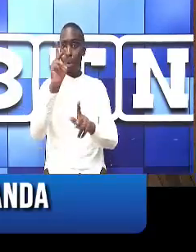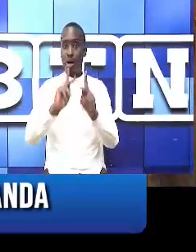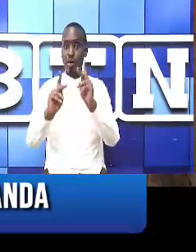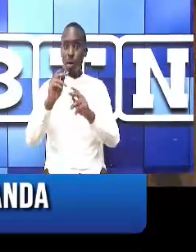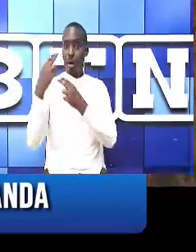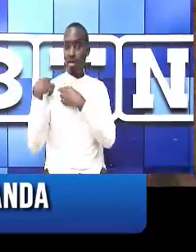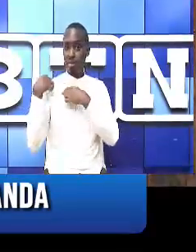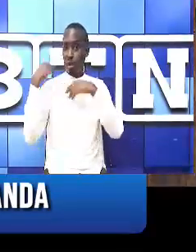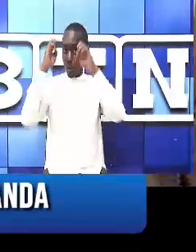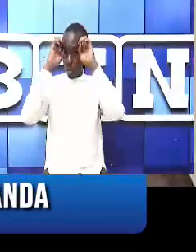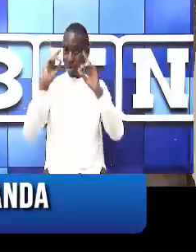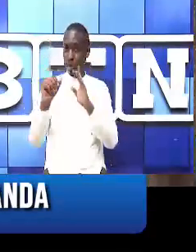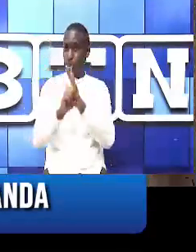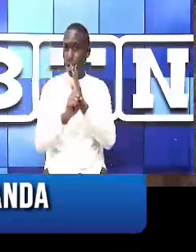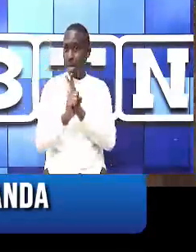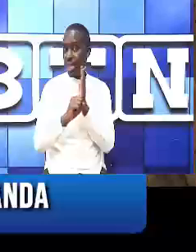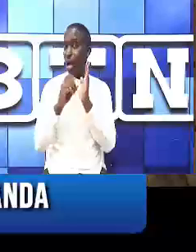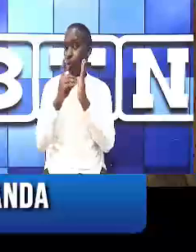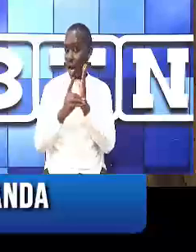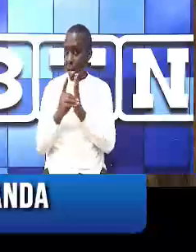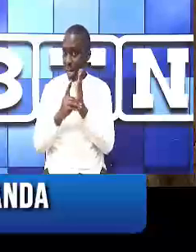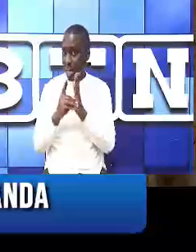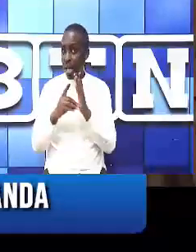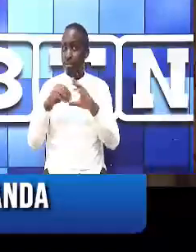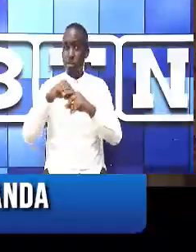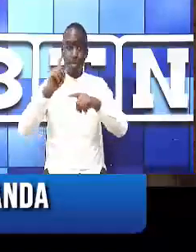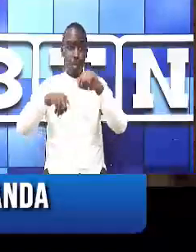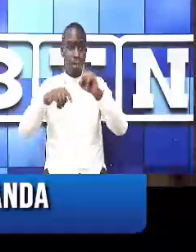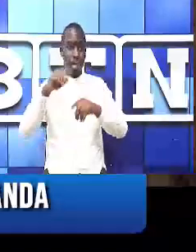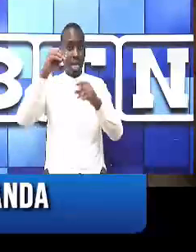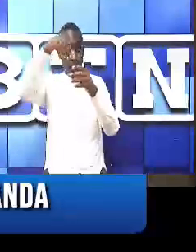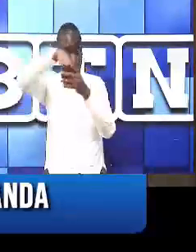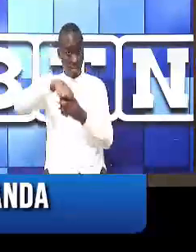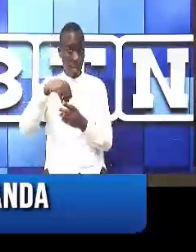murenge bashinzwe uburezi ku karere muri politiki aho birimo